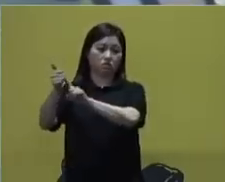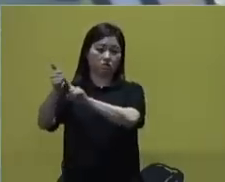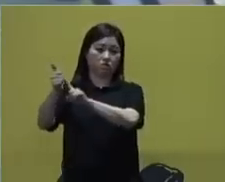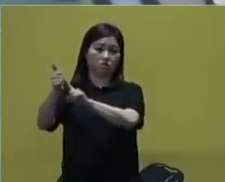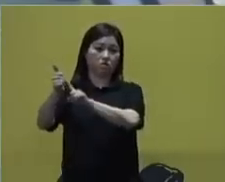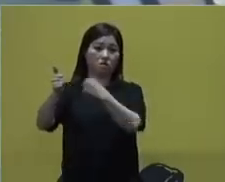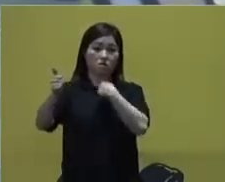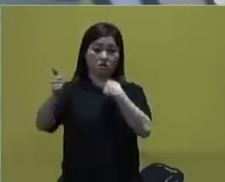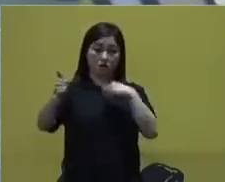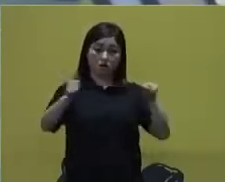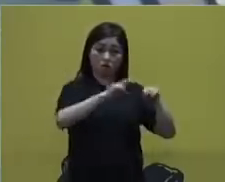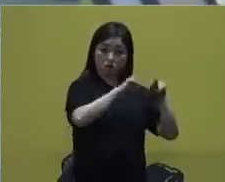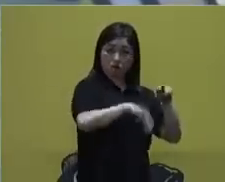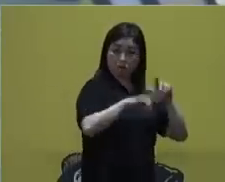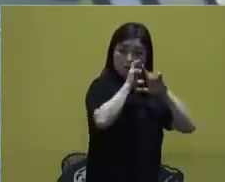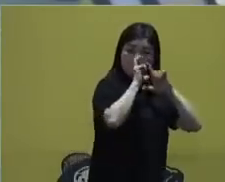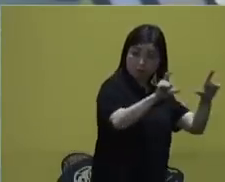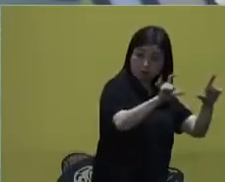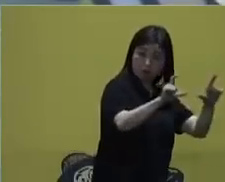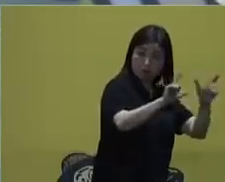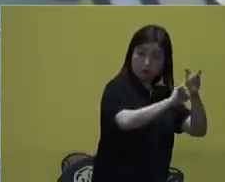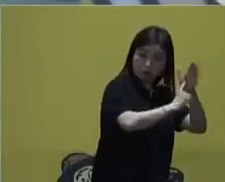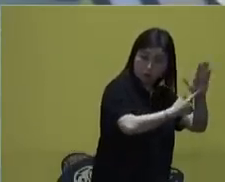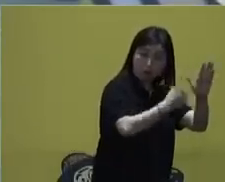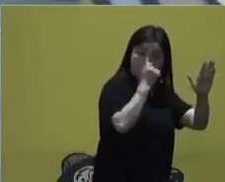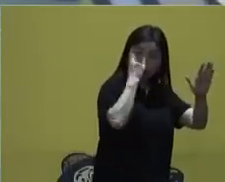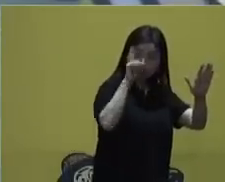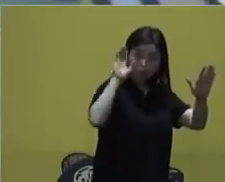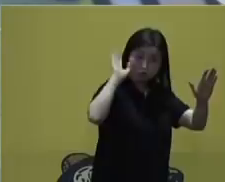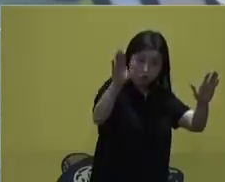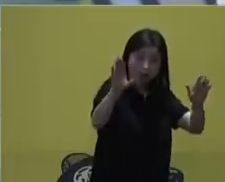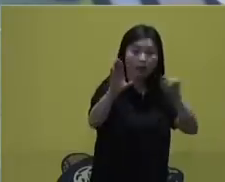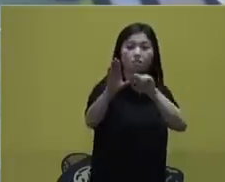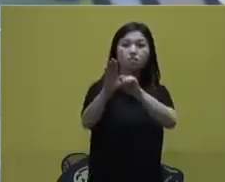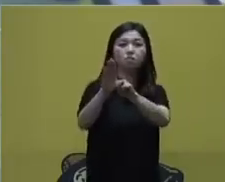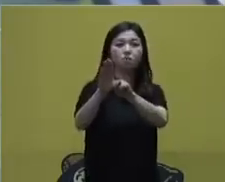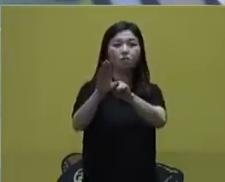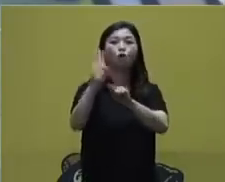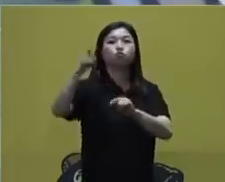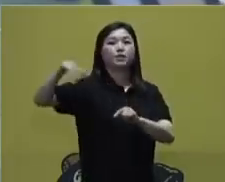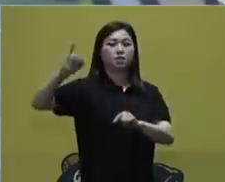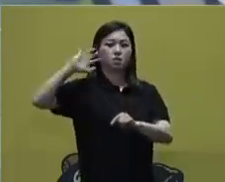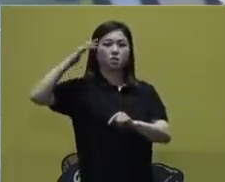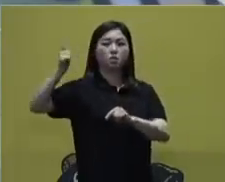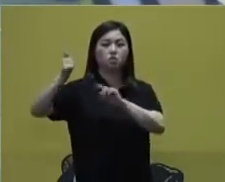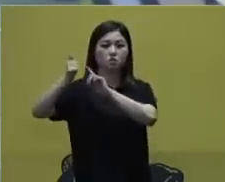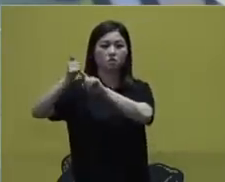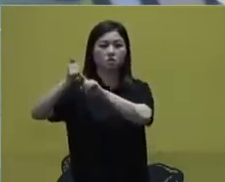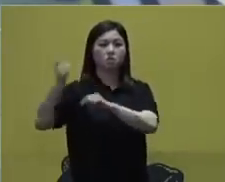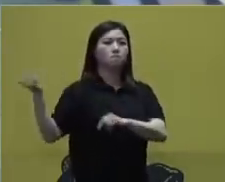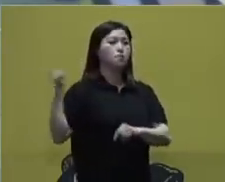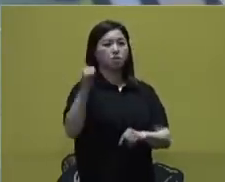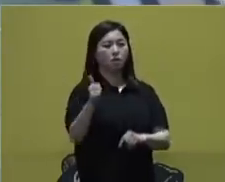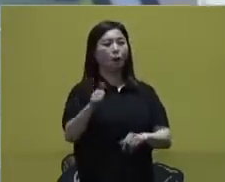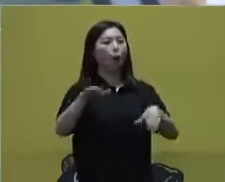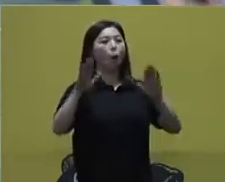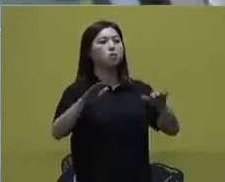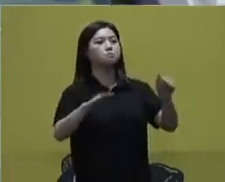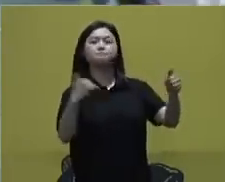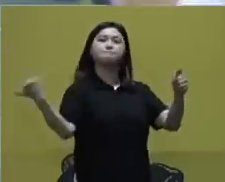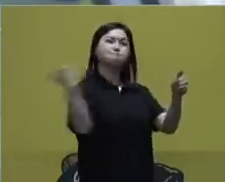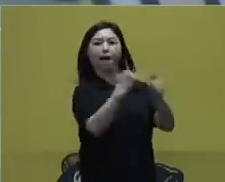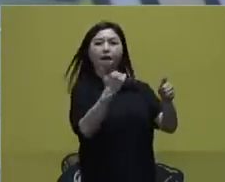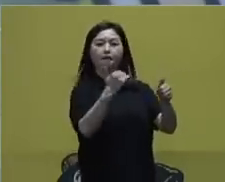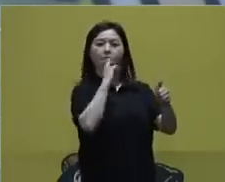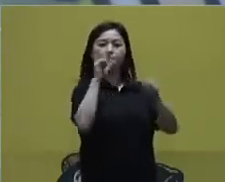제가 그만두겠다고 발표한 다음에 한 달도 안 돼서 그 부시 대통령이 데리고 나와가지고 나 이 사람 오늘부로